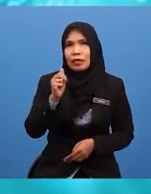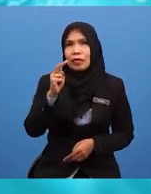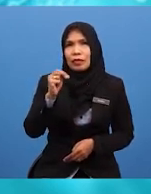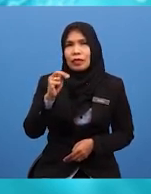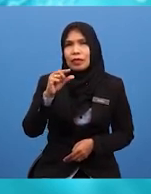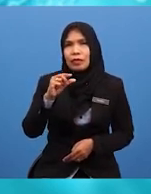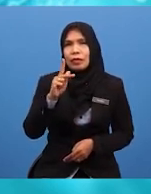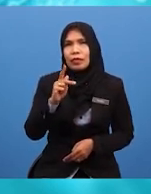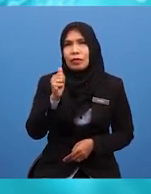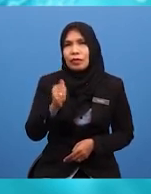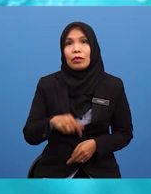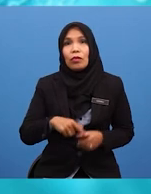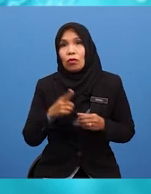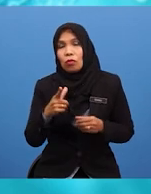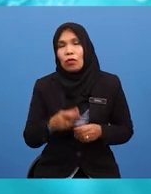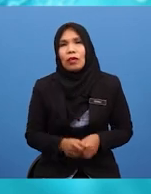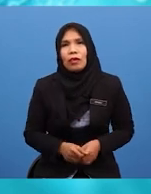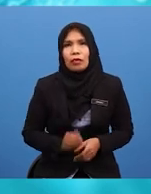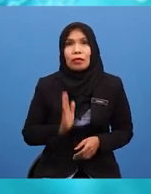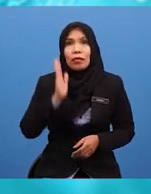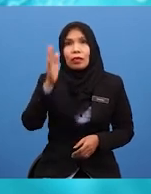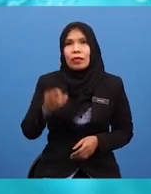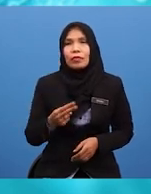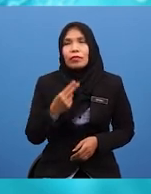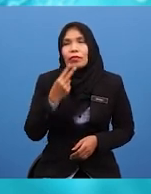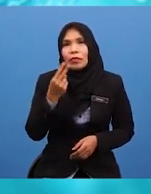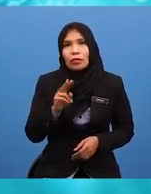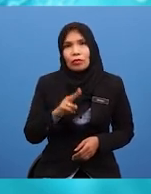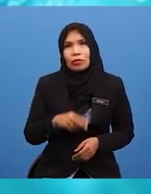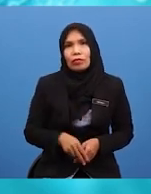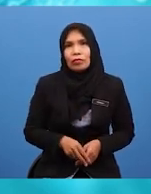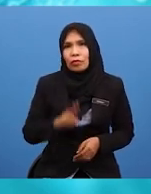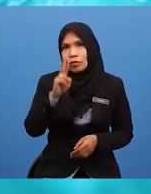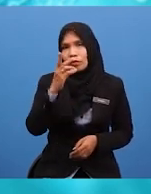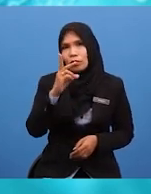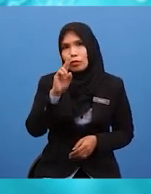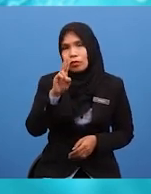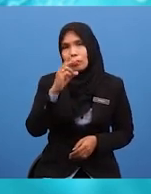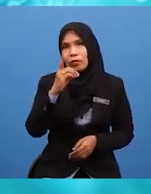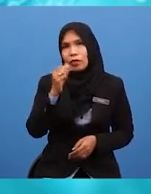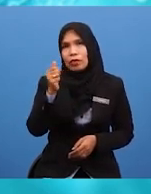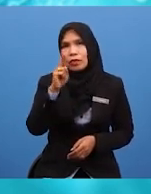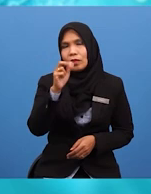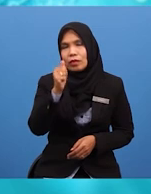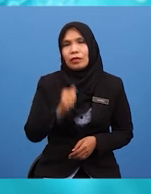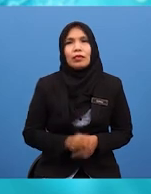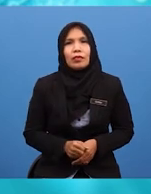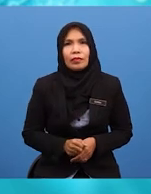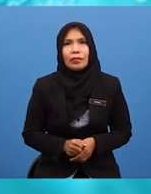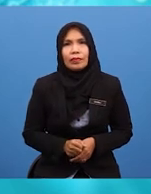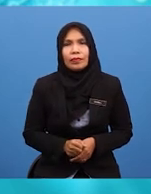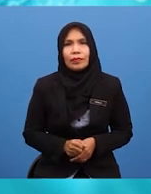untuk mengembangkan badan yang diliputi oleh rangka luar